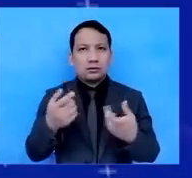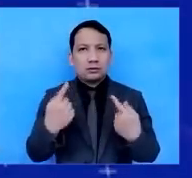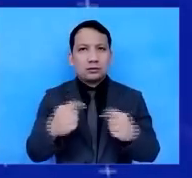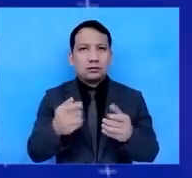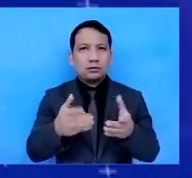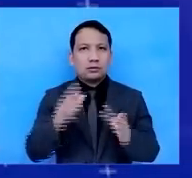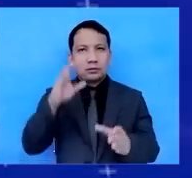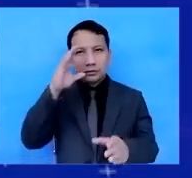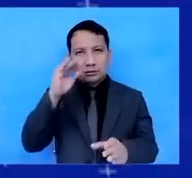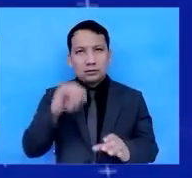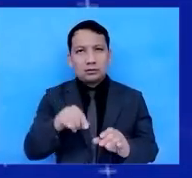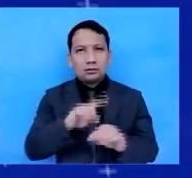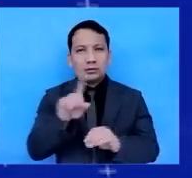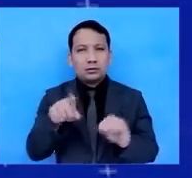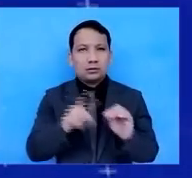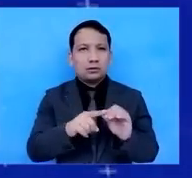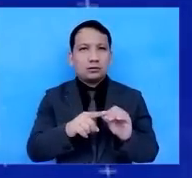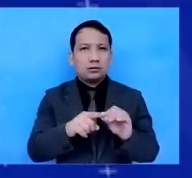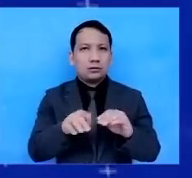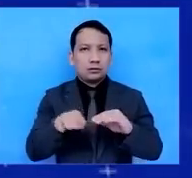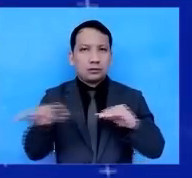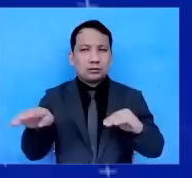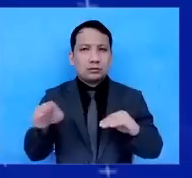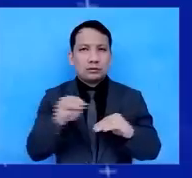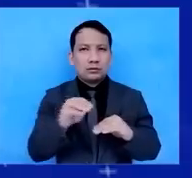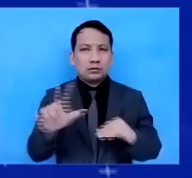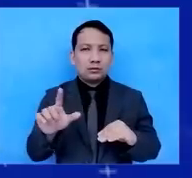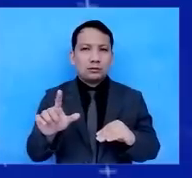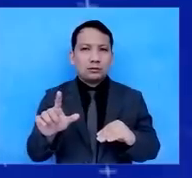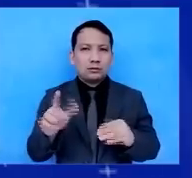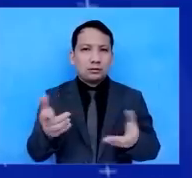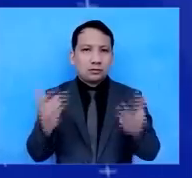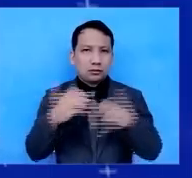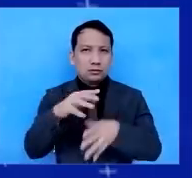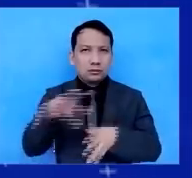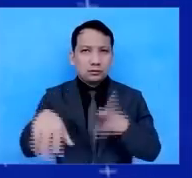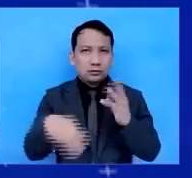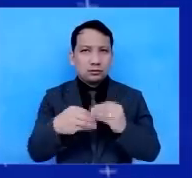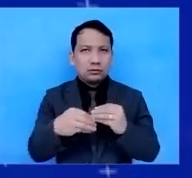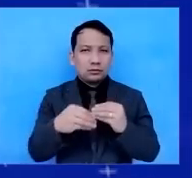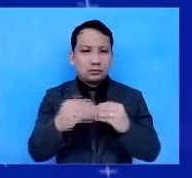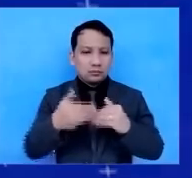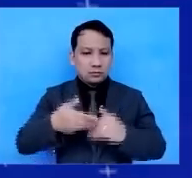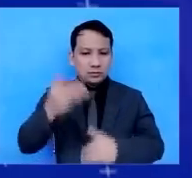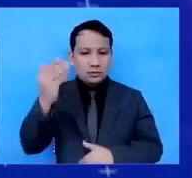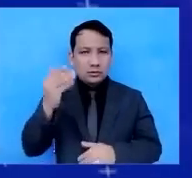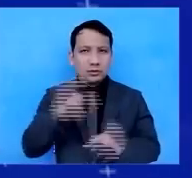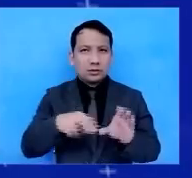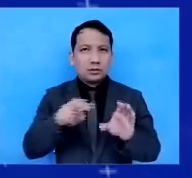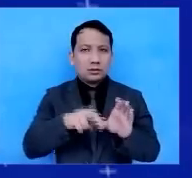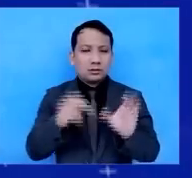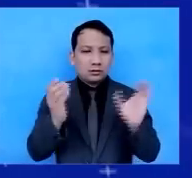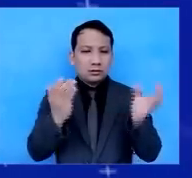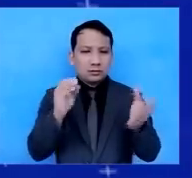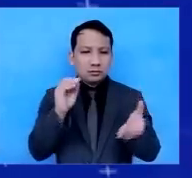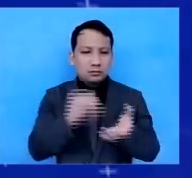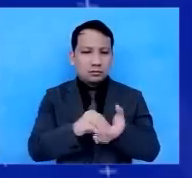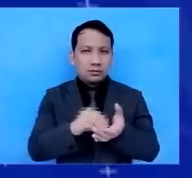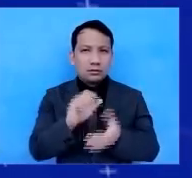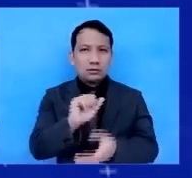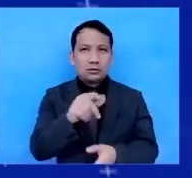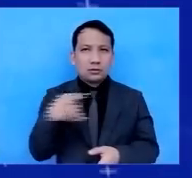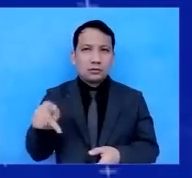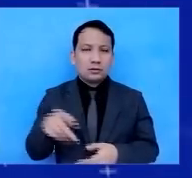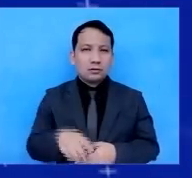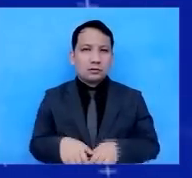lalaki. Pero hindi pa nakakalayo sa mall, biglang humirit ang driver ng mas mataas na singil kumpara sa nakalagay lamang sa app. Siningil